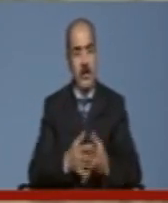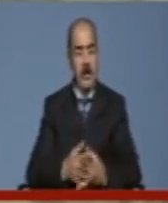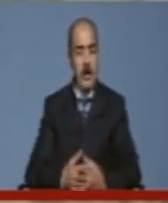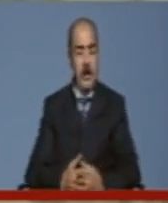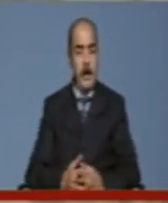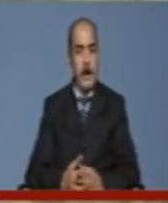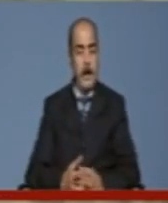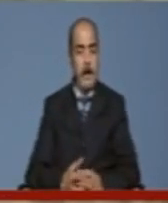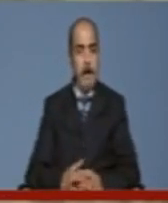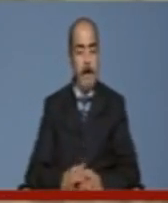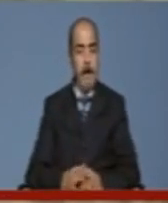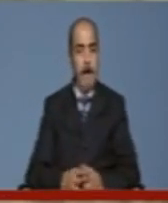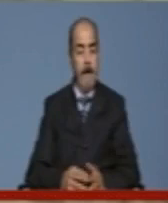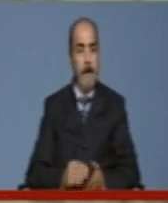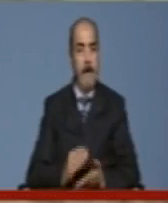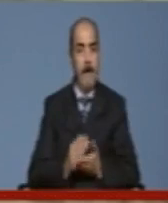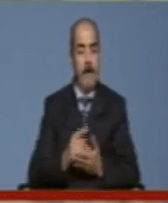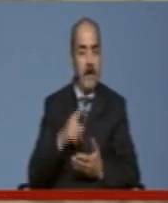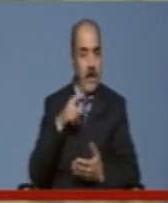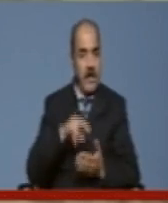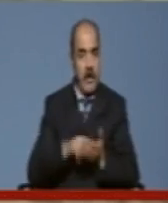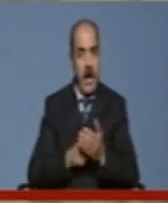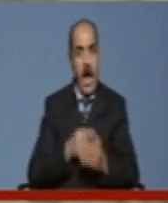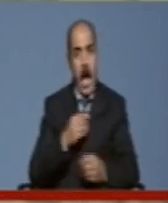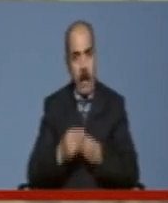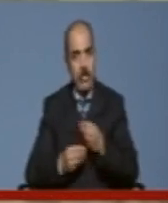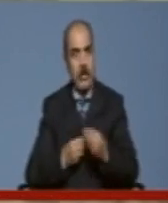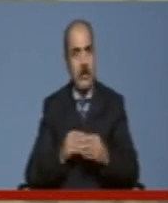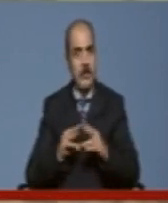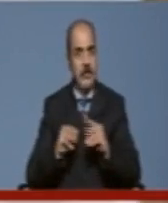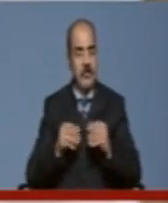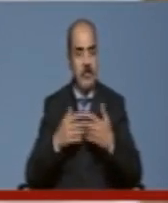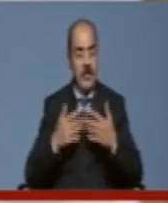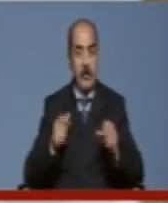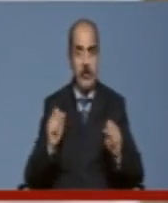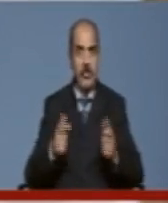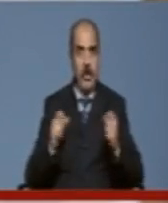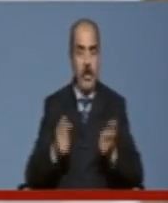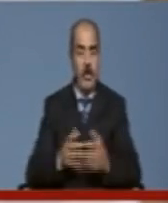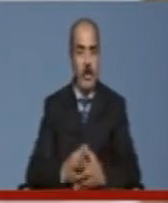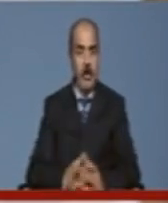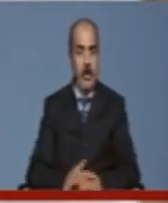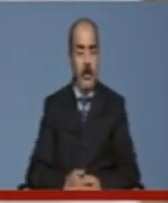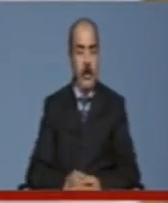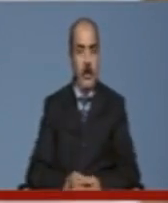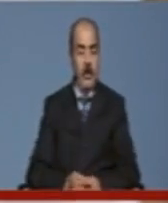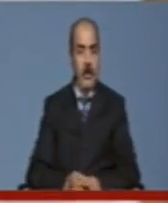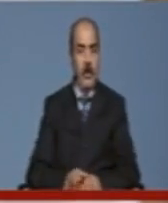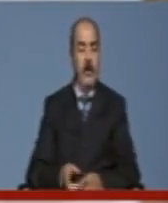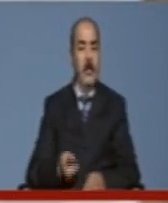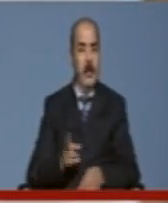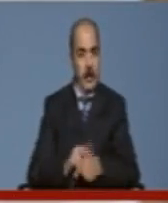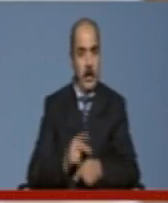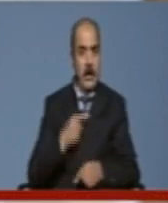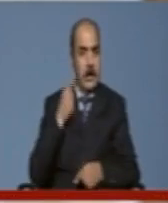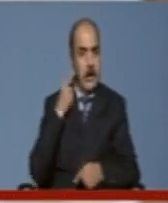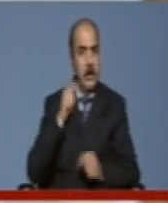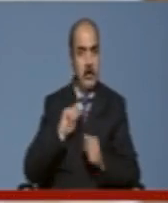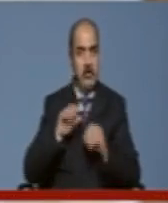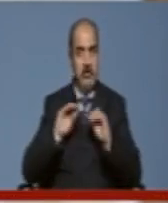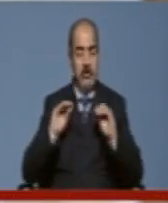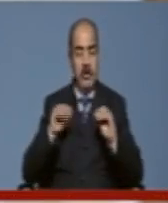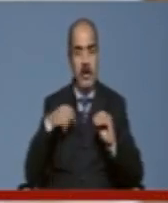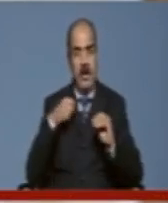بالمأساة الحالية وضرورة إيجاد حل لها بأسرع ما يمكن. وكذلك سمعت رسالتكم سيادة الرئيس،